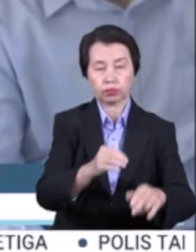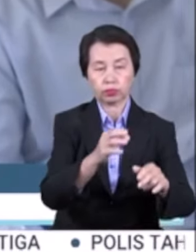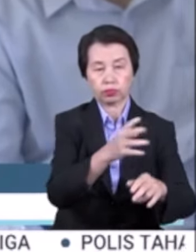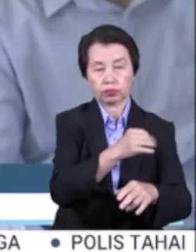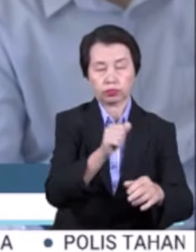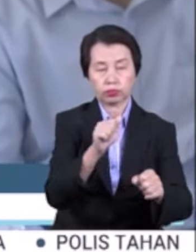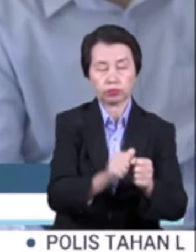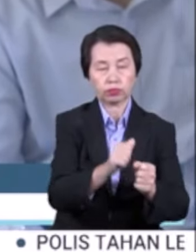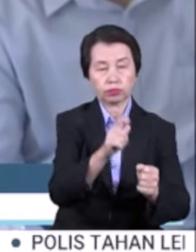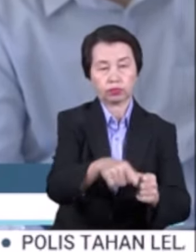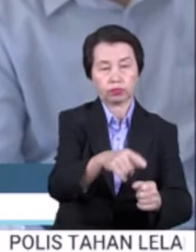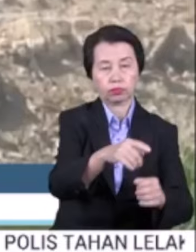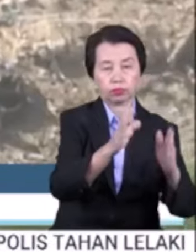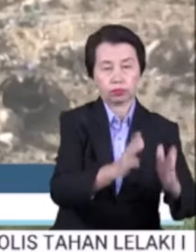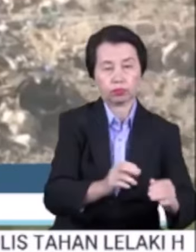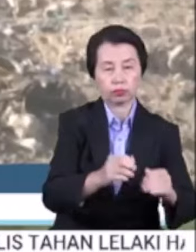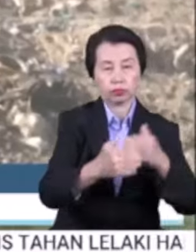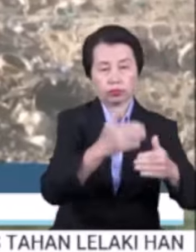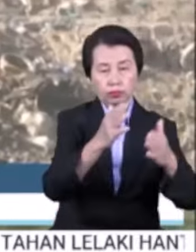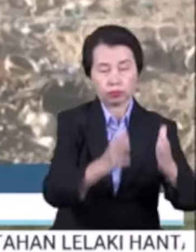supaya dicepatkanlah. Itu saja.